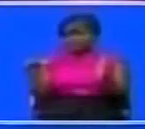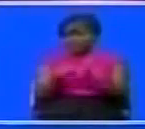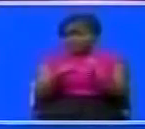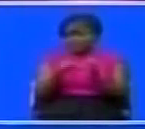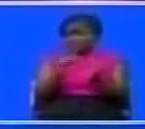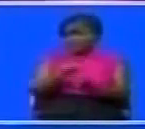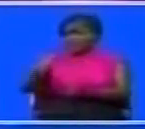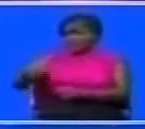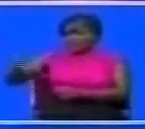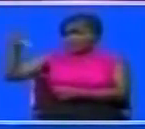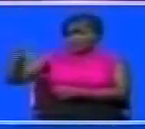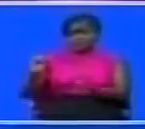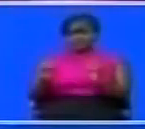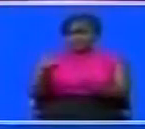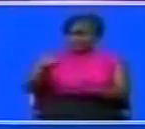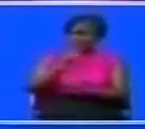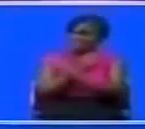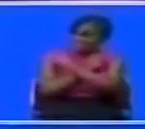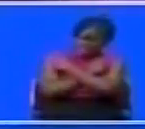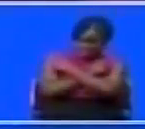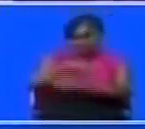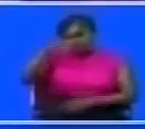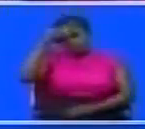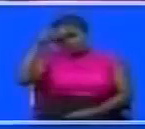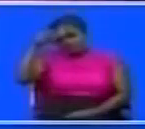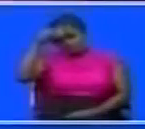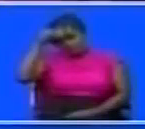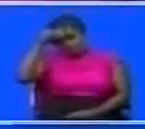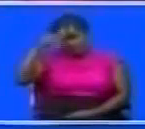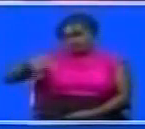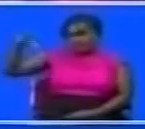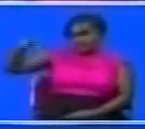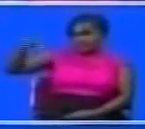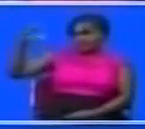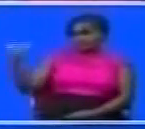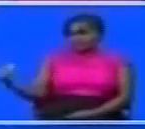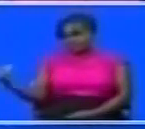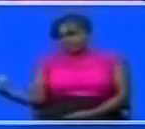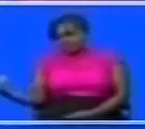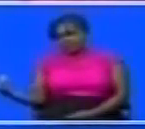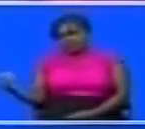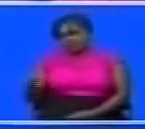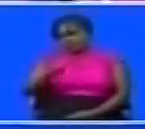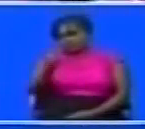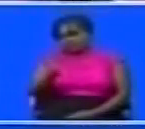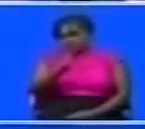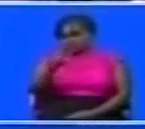wao wanamfundisha, hata yeye anapenda sana. Hawa wakubwa, kama kuna mmoja anamaliza form